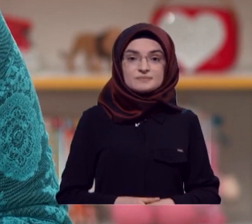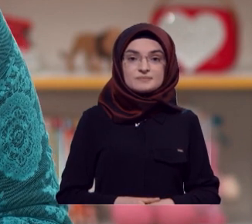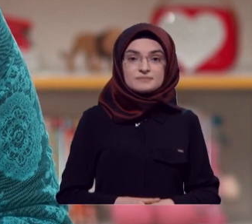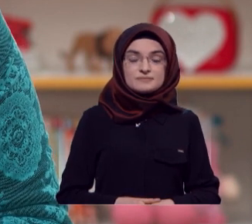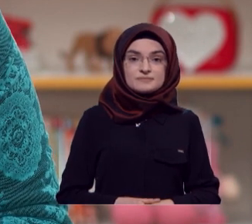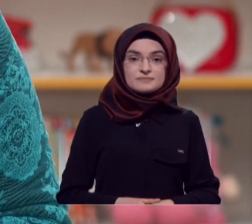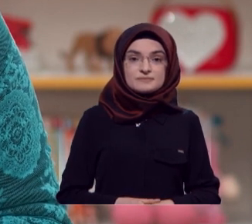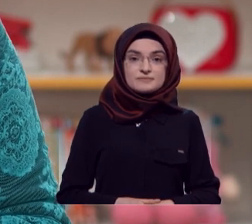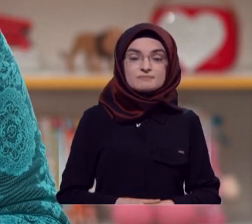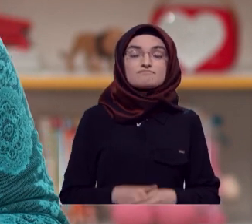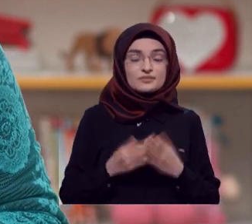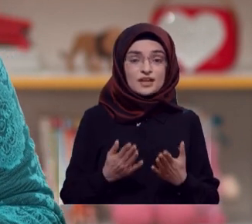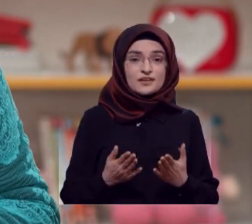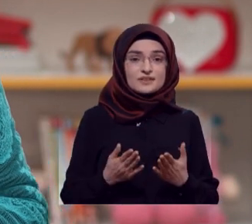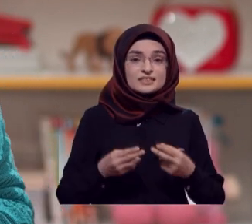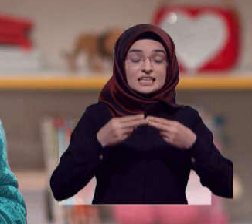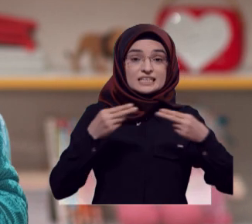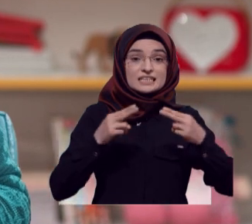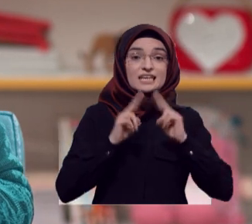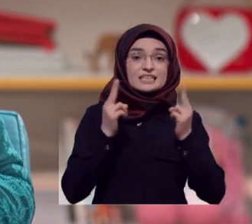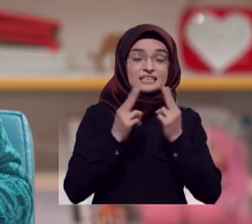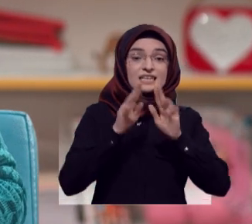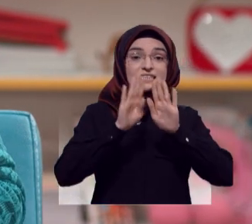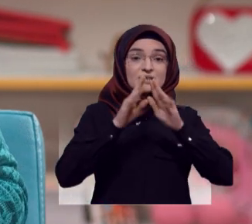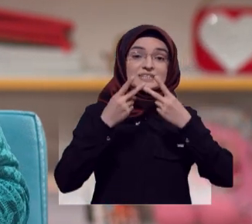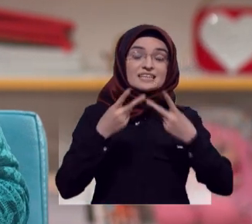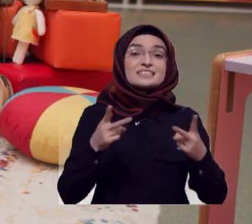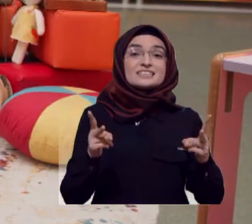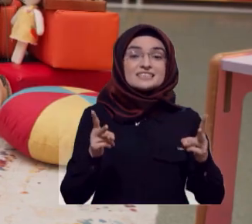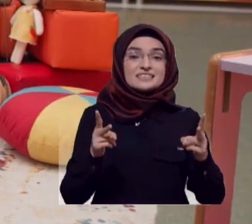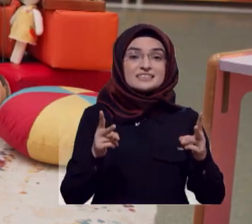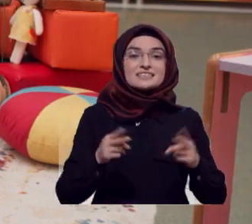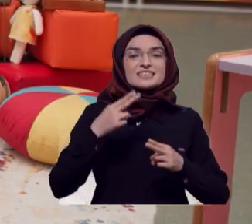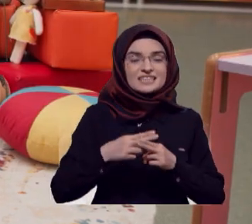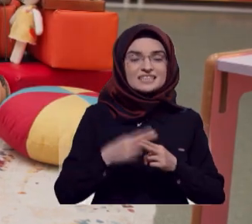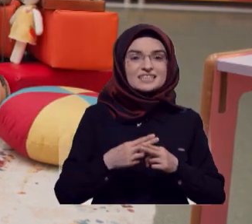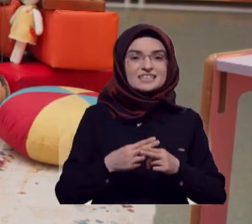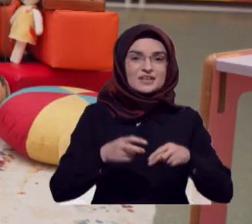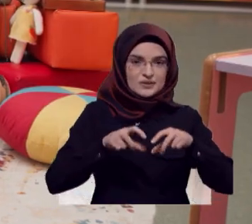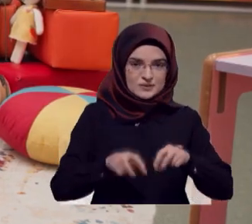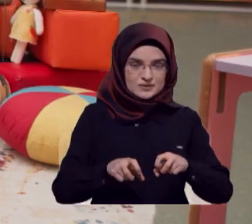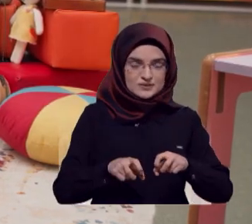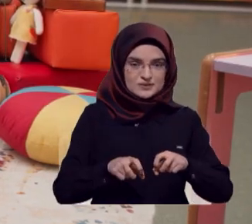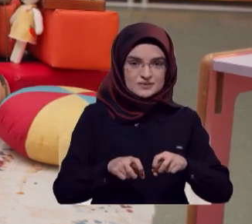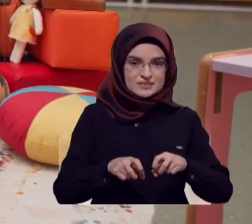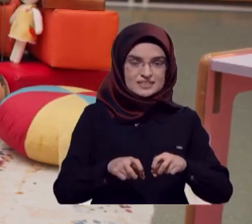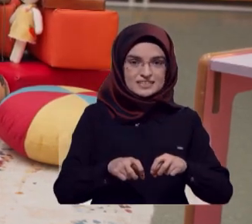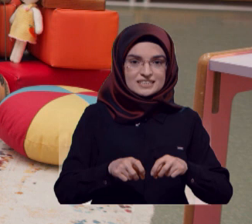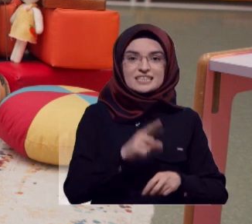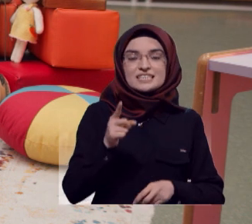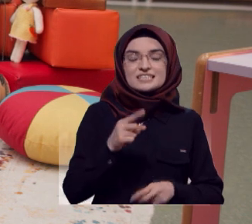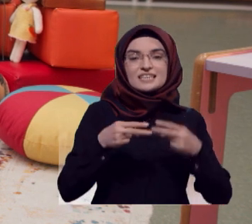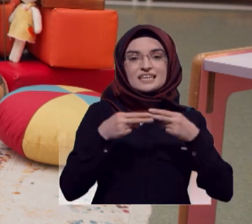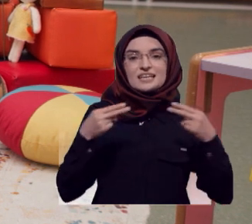Şıkırt. Evet, hikaye kapısını açtınız. Hadi bakalım, oturun da ben size